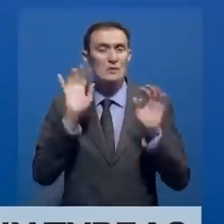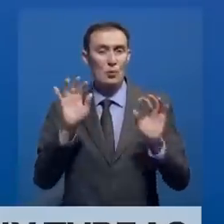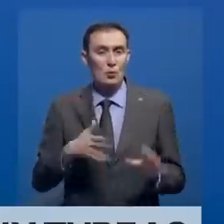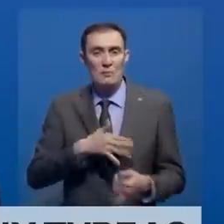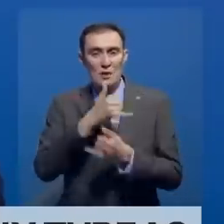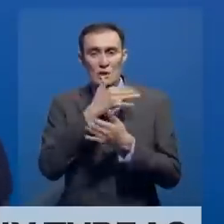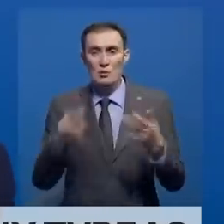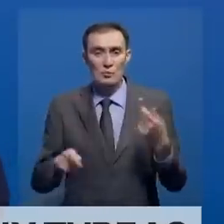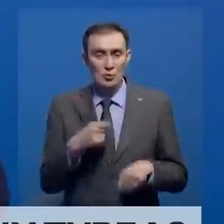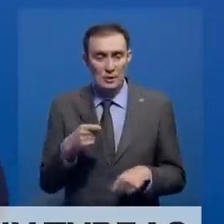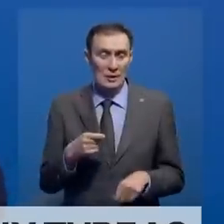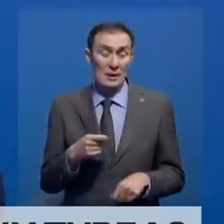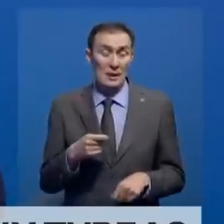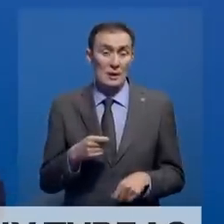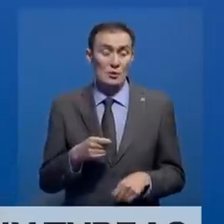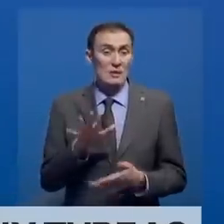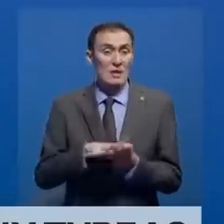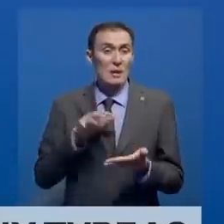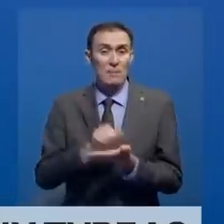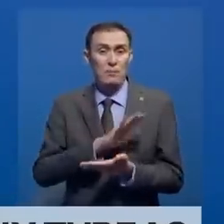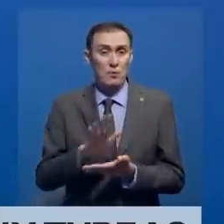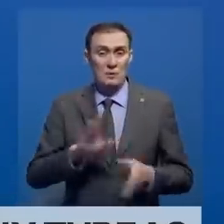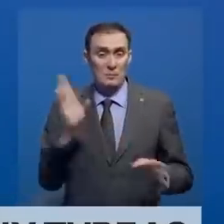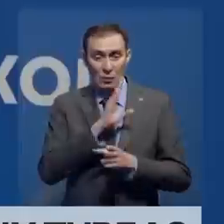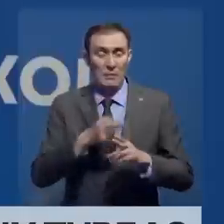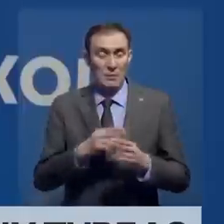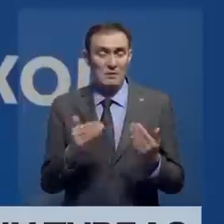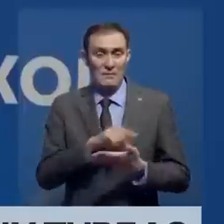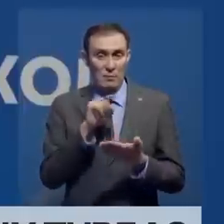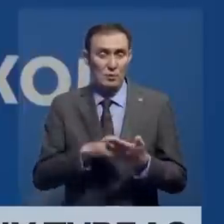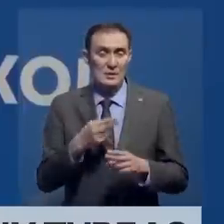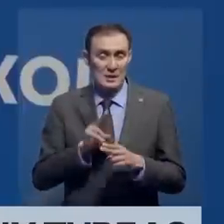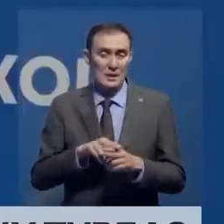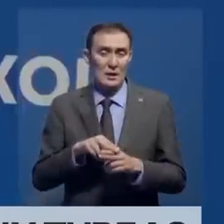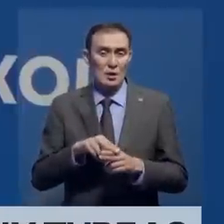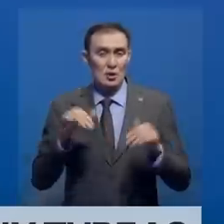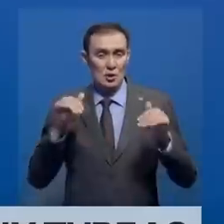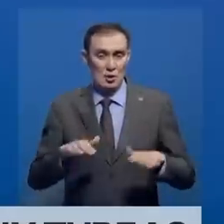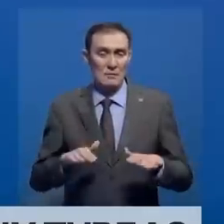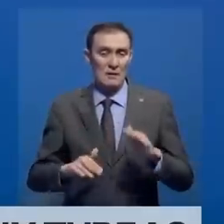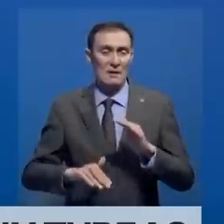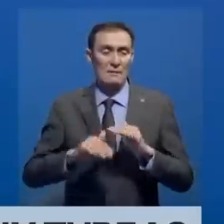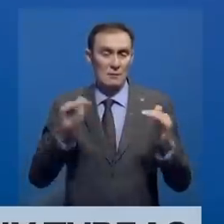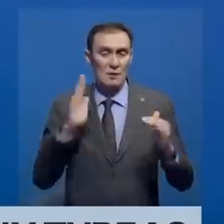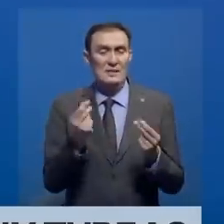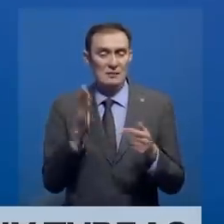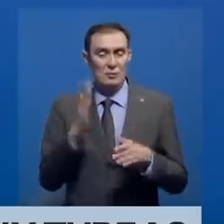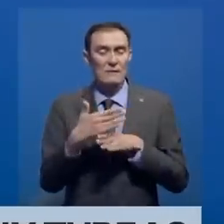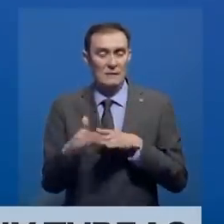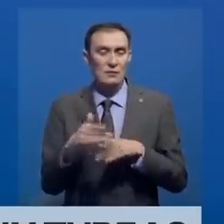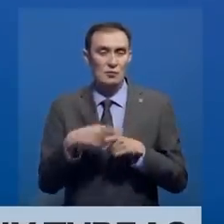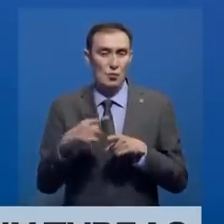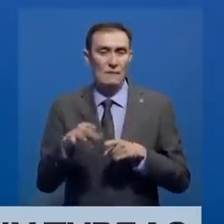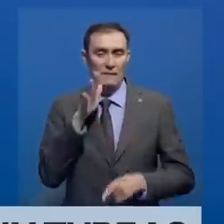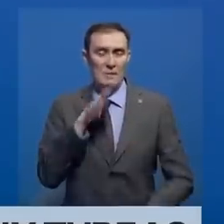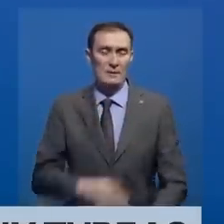которые мы не можем нарушать то есть не портит природу Да поэтому сейчас вопрос данные прорабатывается на высоком уровне средство будет выделено ближайшее